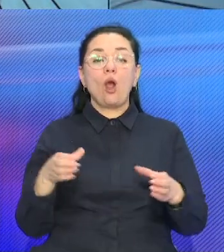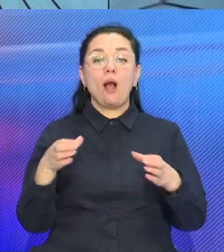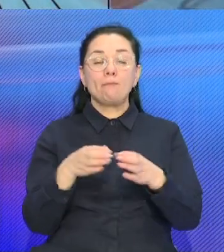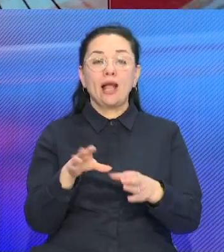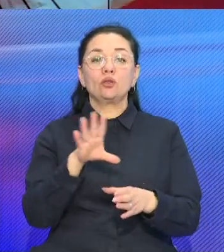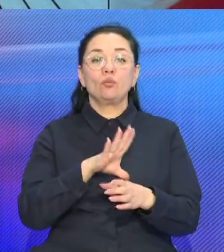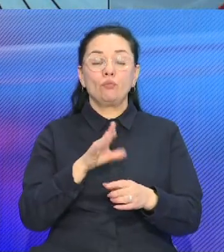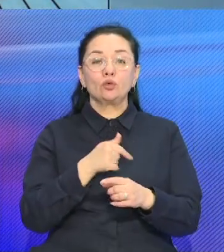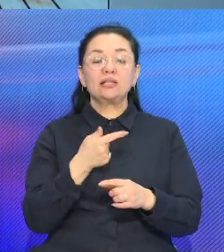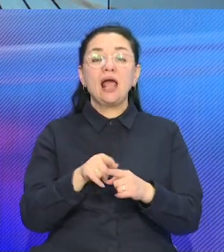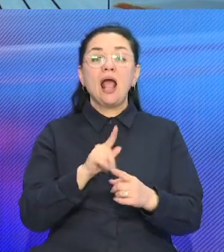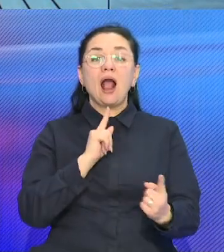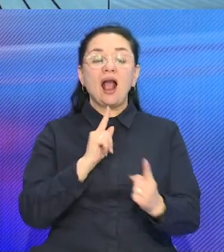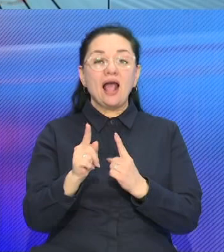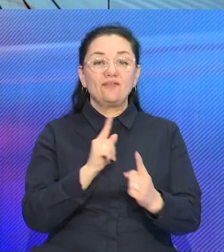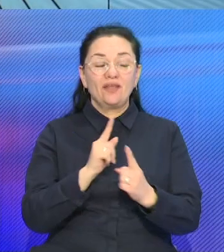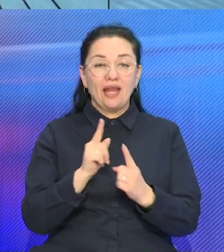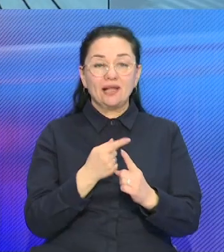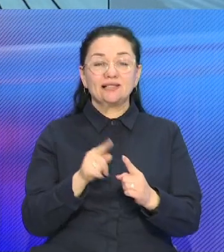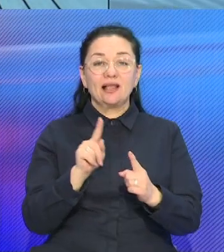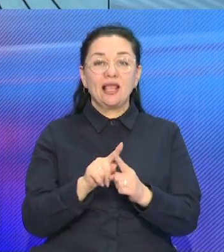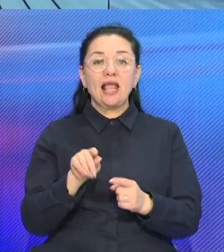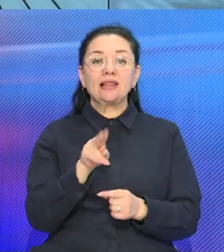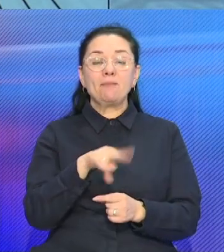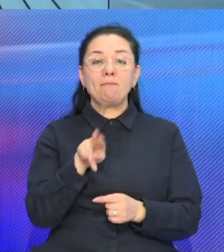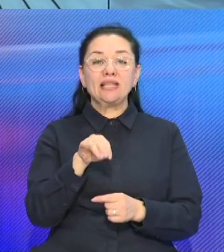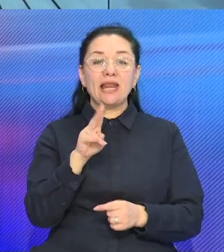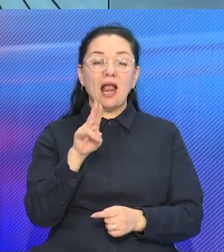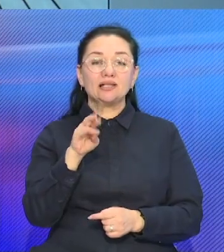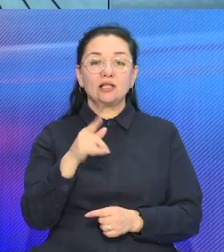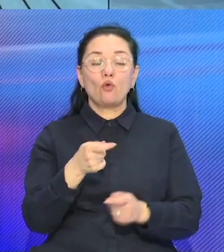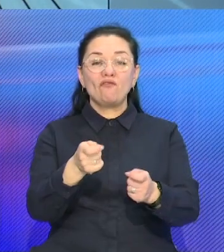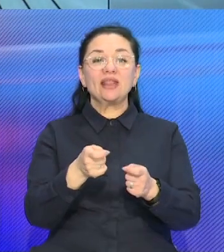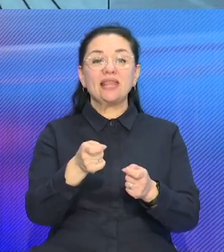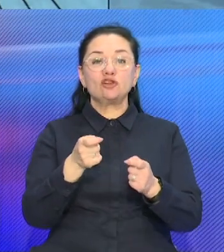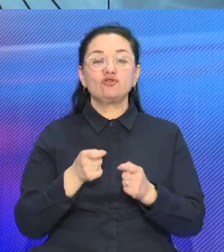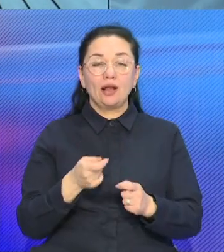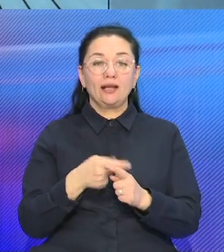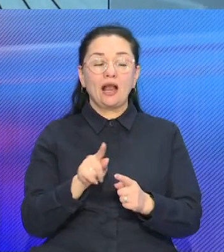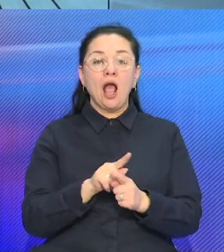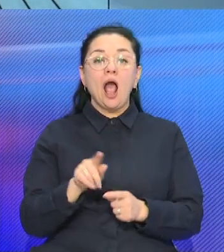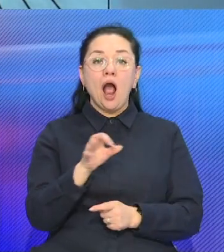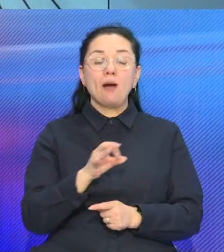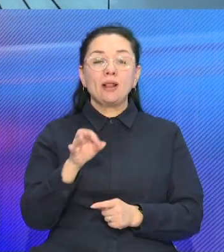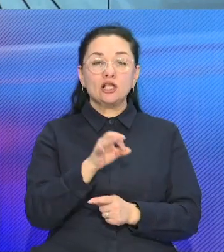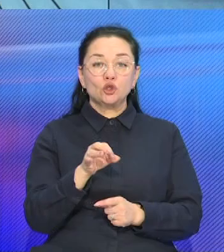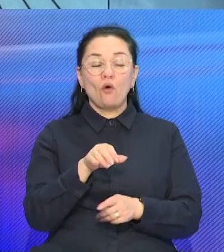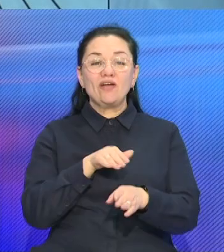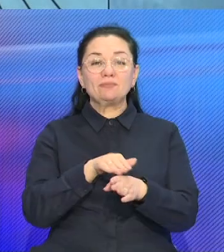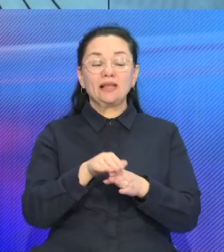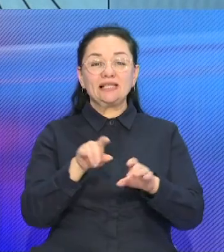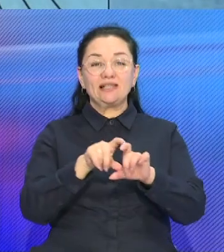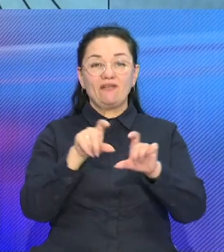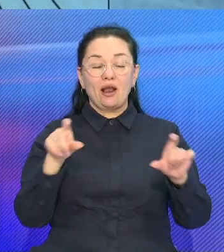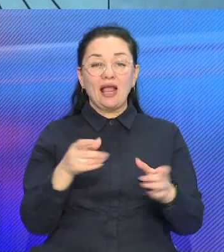на пресс-конференции с уделом Дмитрия Разянкова. Со слов начальника ООС Грозинского облвыканкама, подрыхтовка до одного